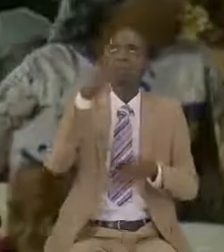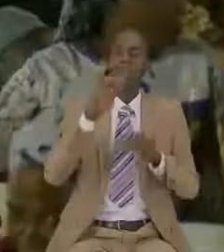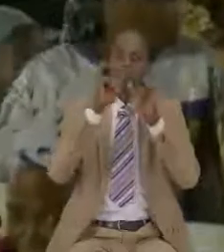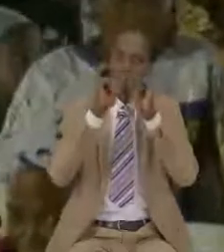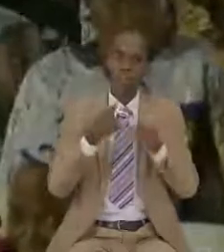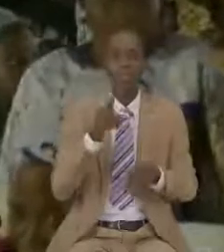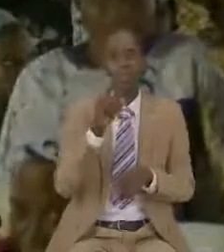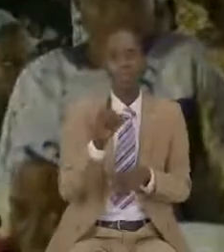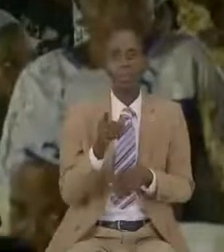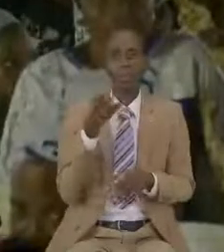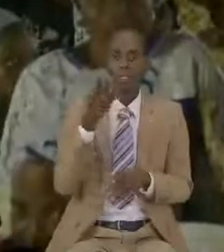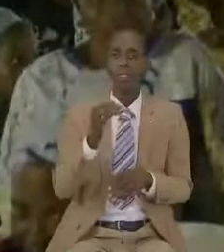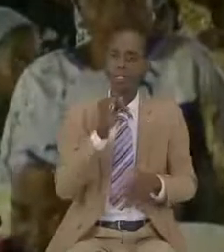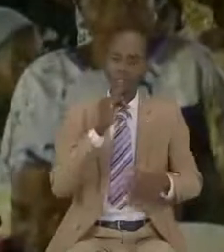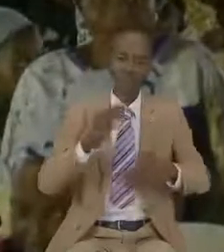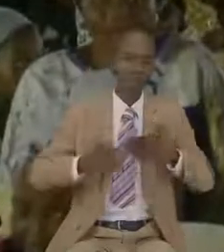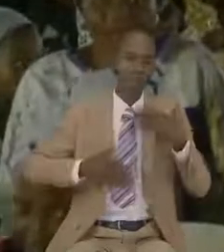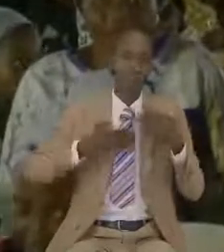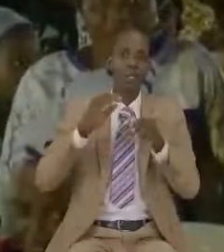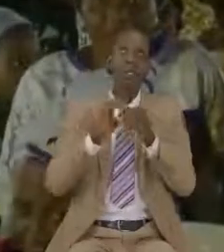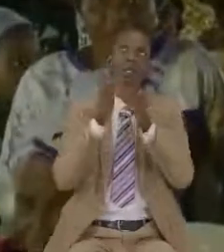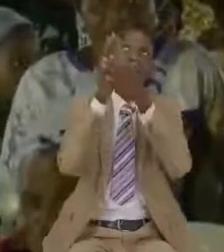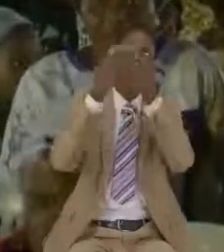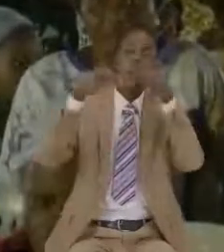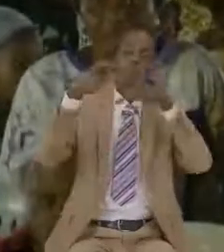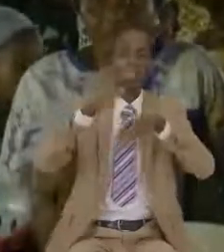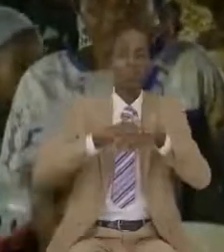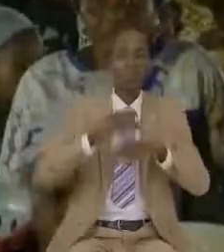Il y a la joie au ciel pour la décision que tu as prise.